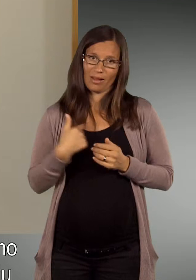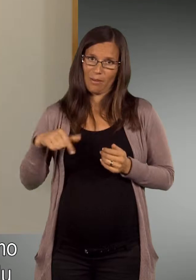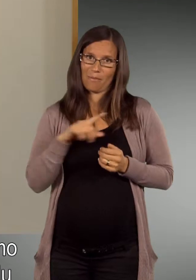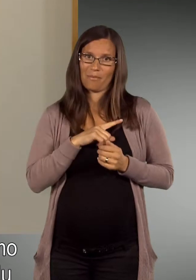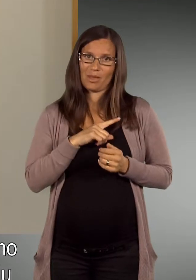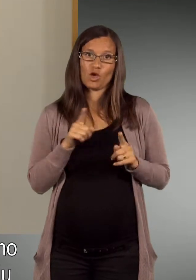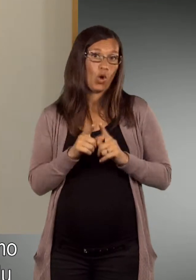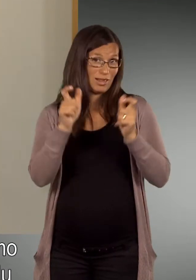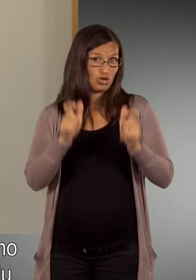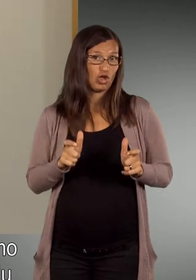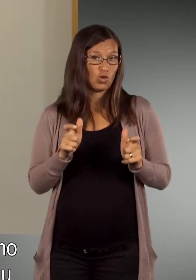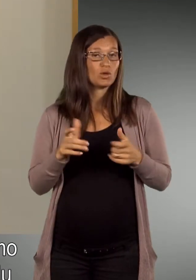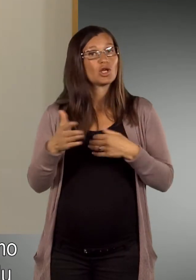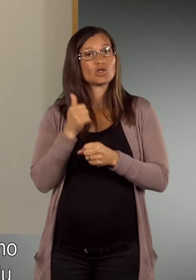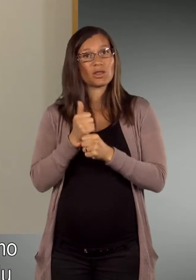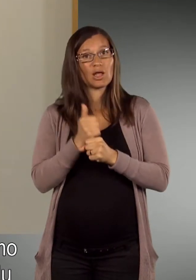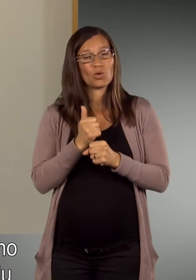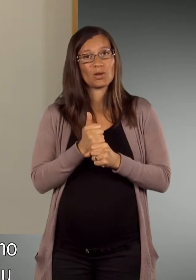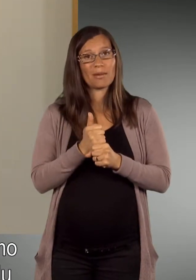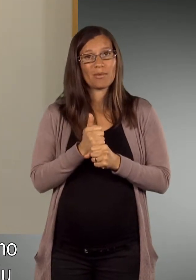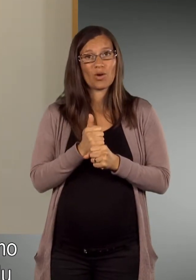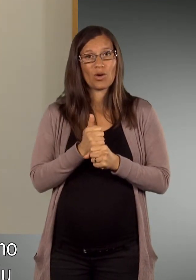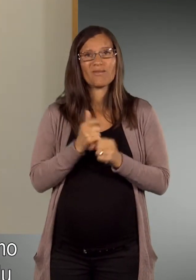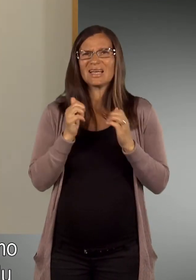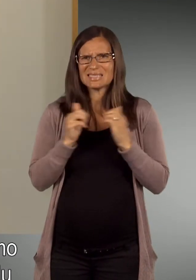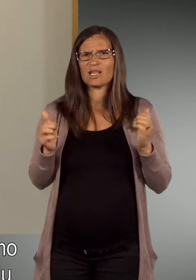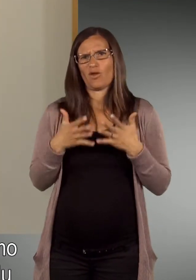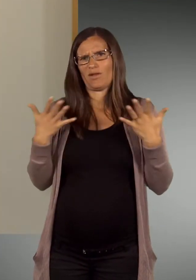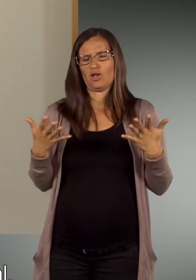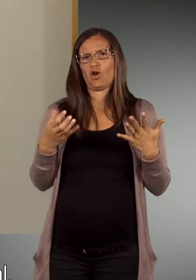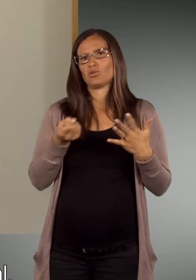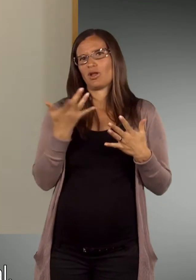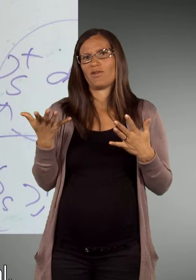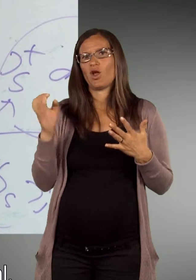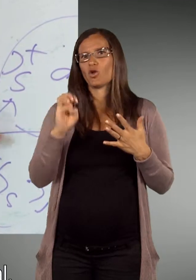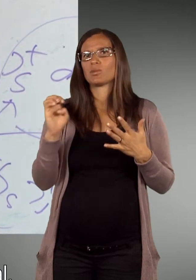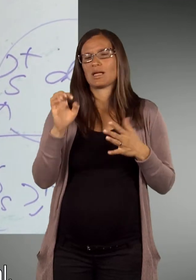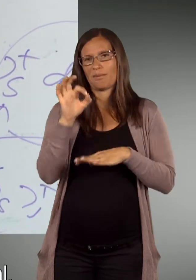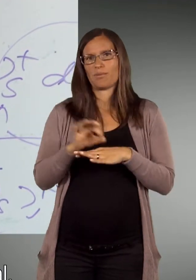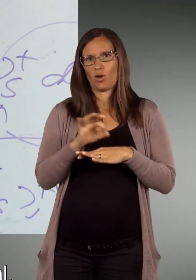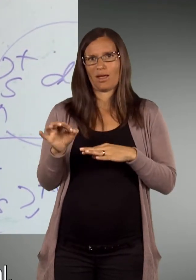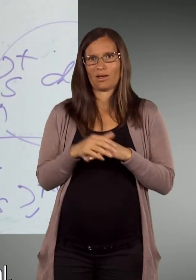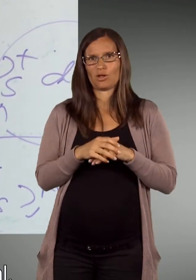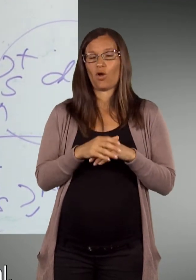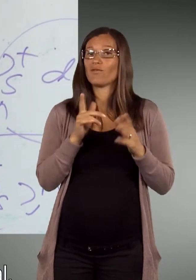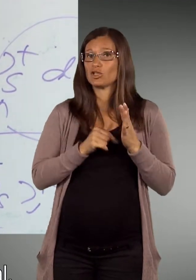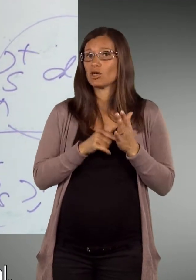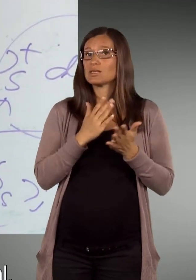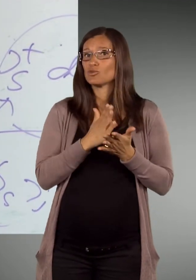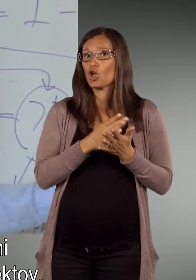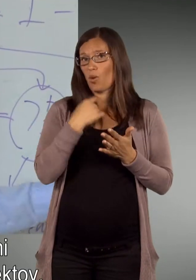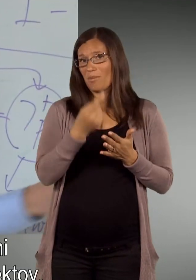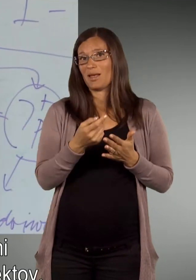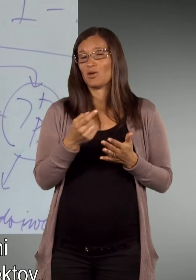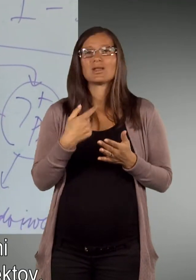Mi kot inštitut sodelujemo v izredno velikem številu evropskih projektov. Več kot sem že omenjal, da